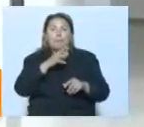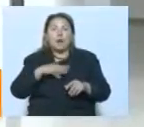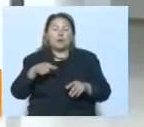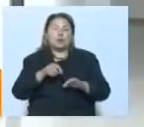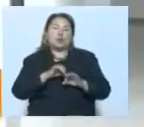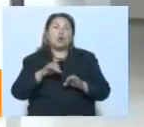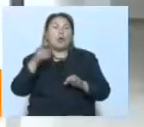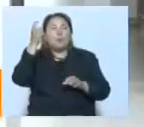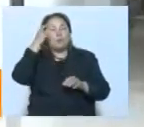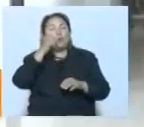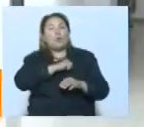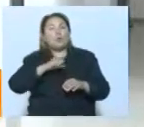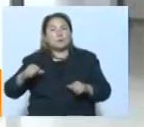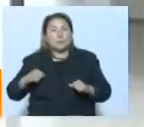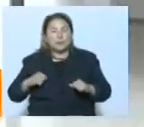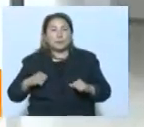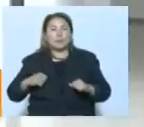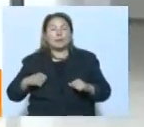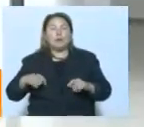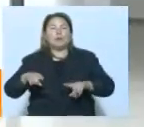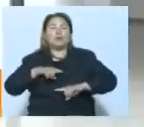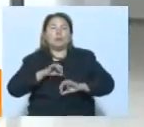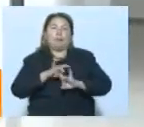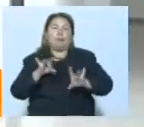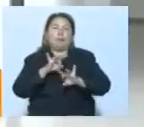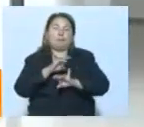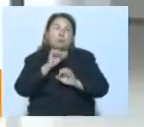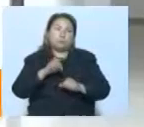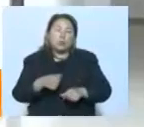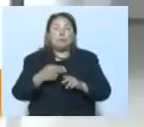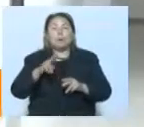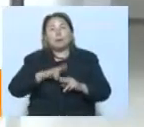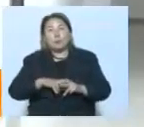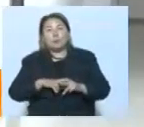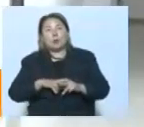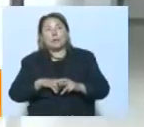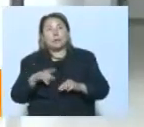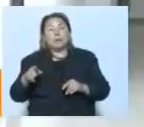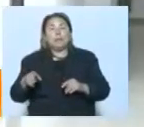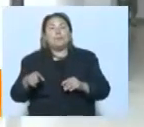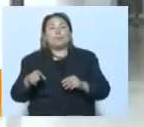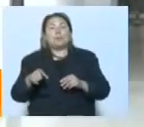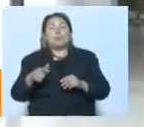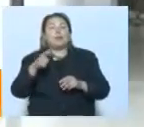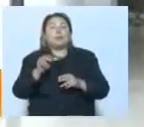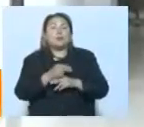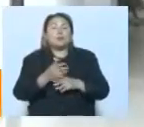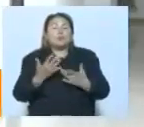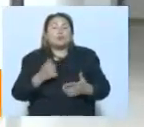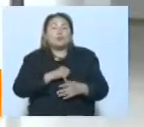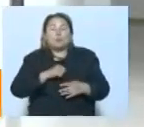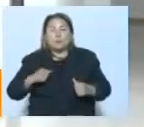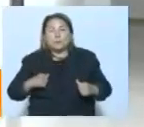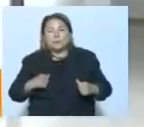түсіндіре алатын, өзін жеткізе алатын азаматтар өте аз. Осы орайда тәжірибесі мол, бірақ өзінің